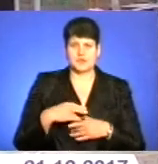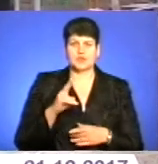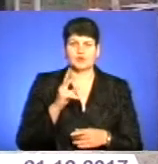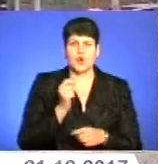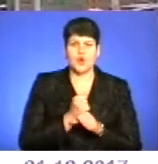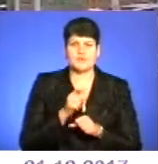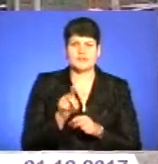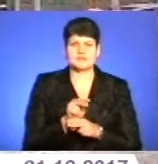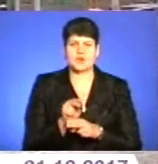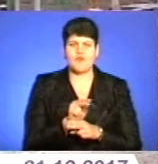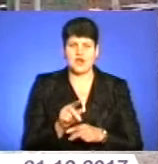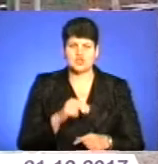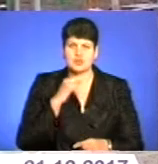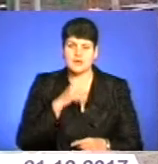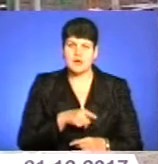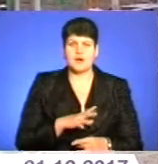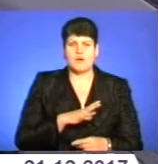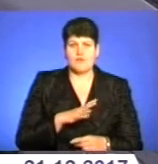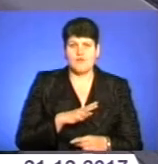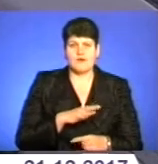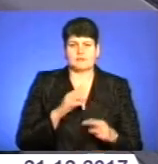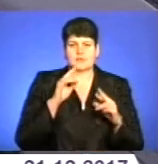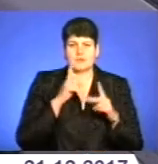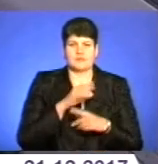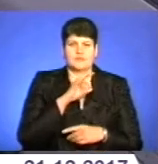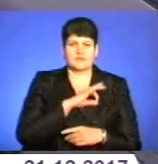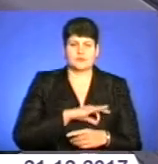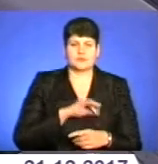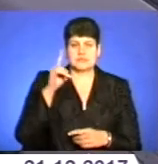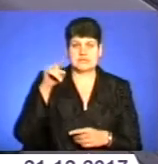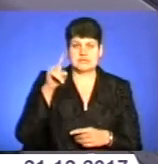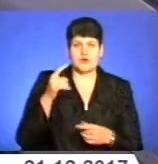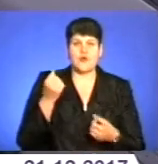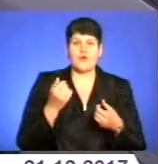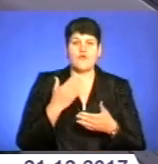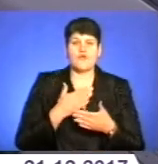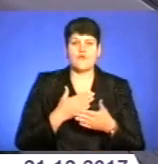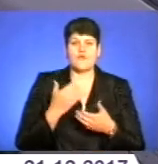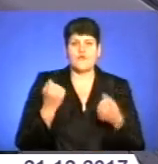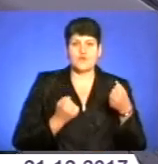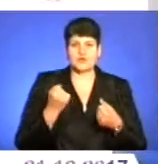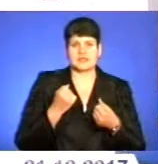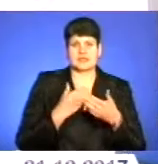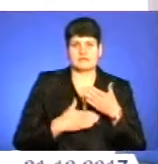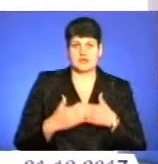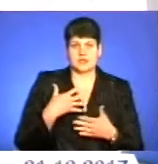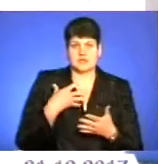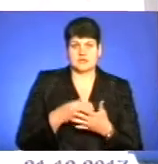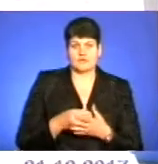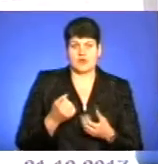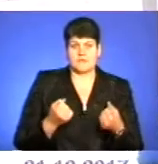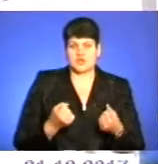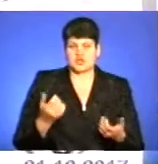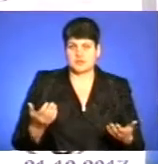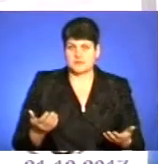їм зауваження. А буває, просто неправомірно використовують, наприклад, знак «водій з інвалідністю» на своїй машині. Я